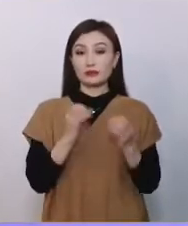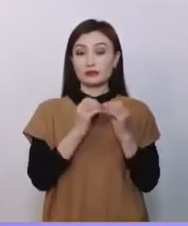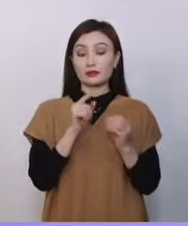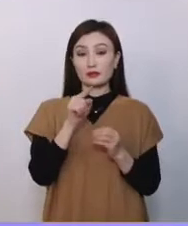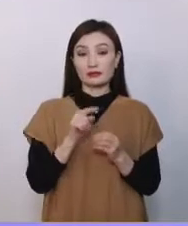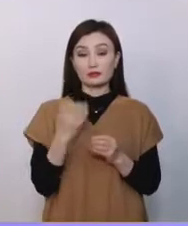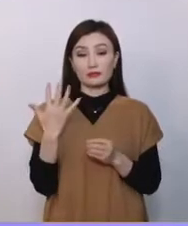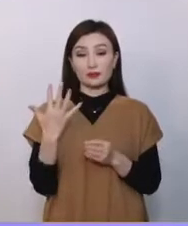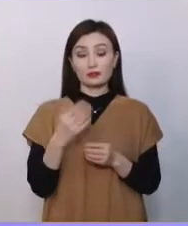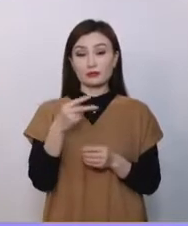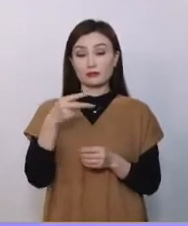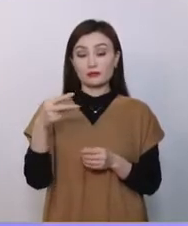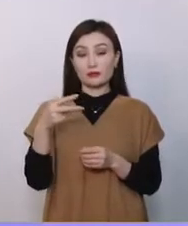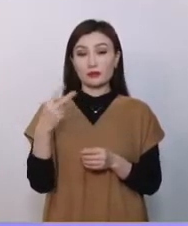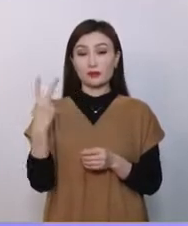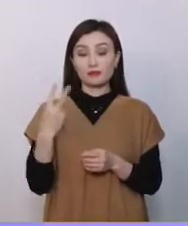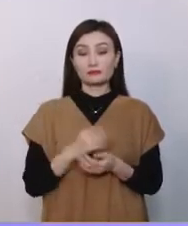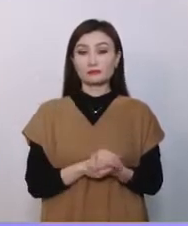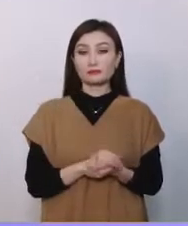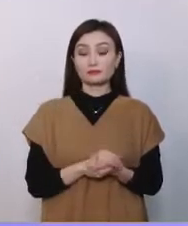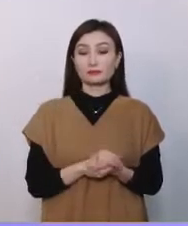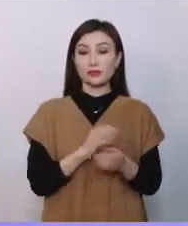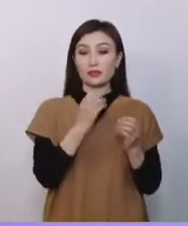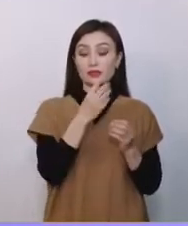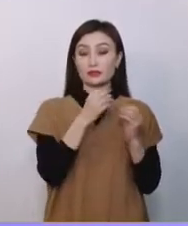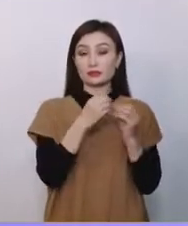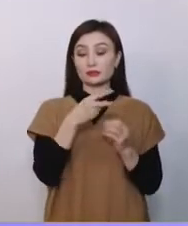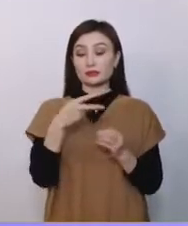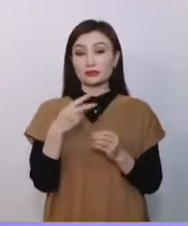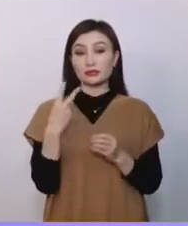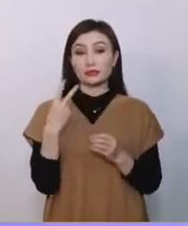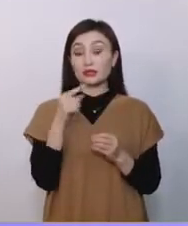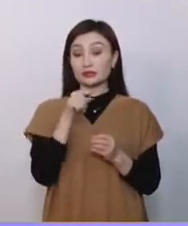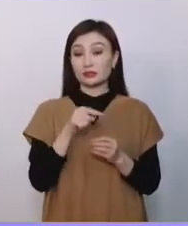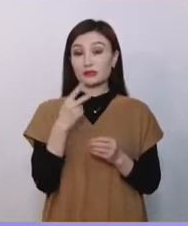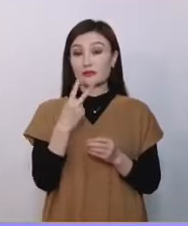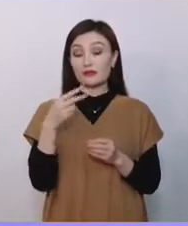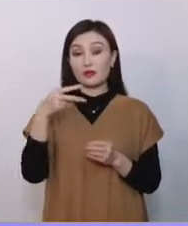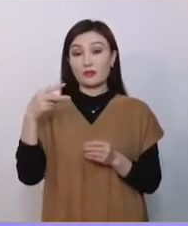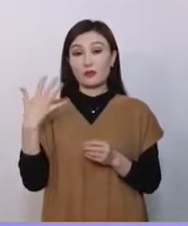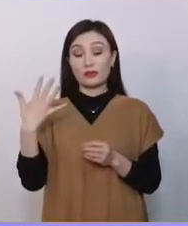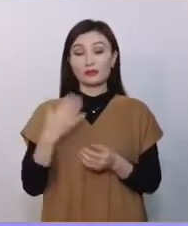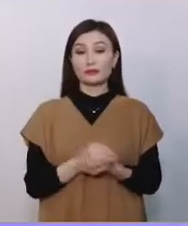разделить на 5 равно 2 и 10 разделить на 2 равно 5